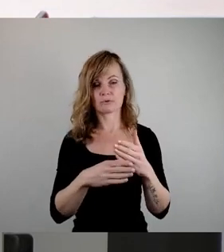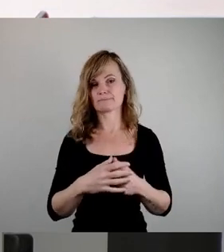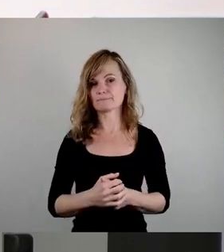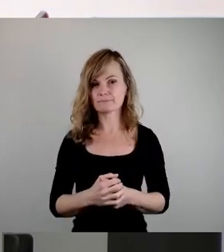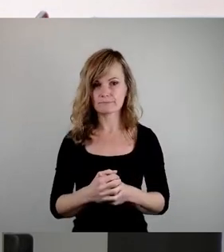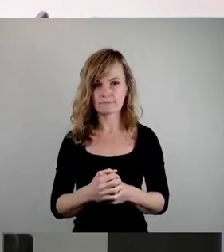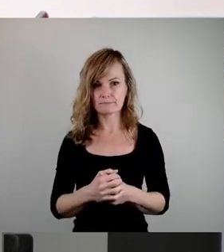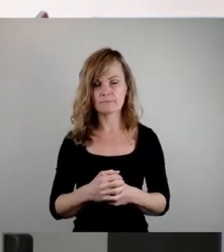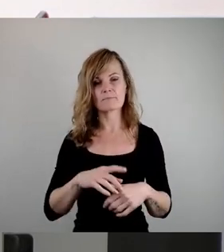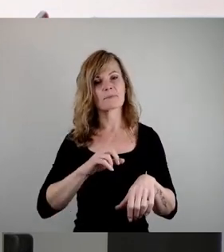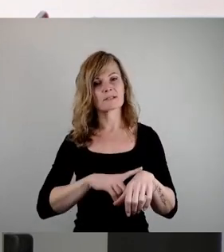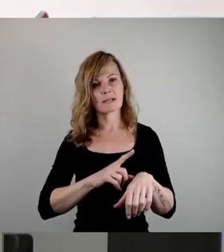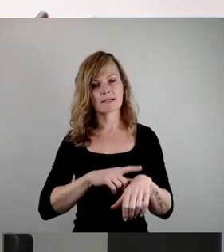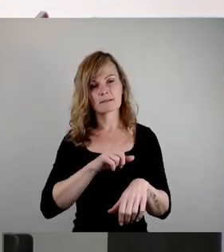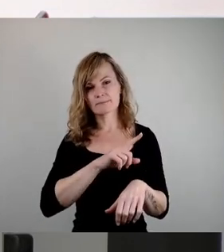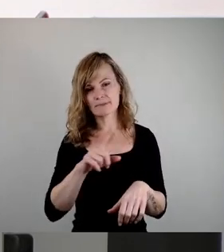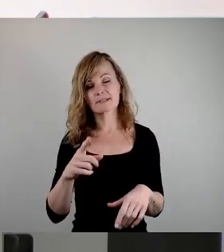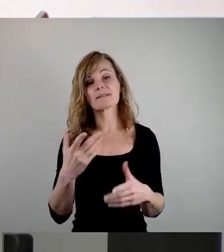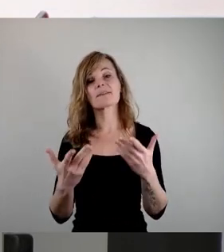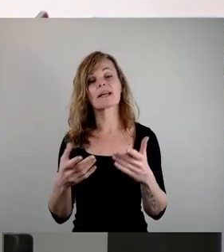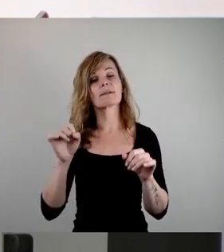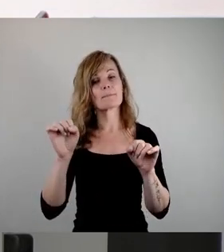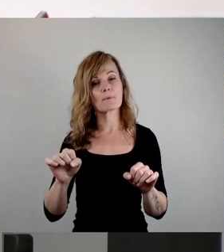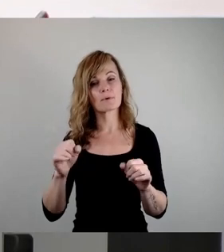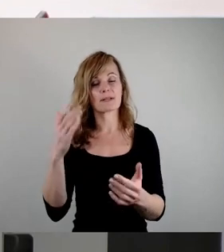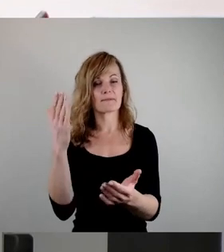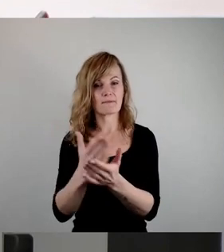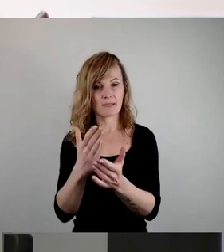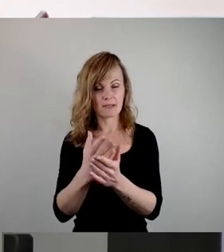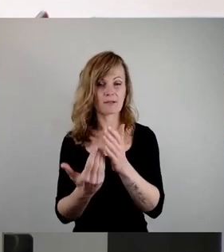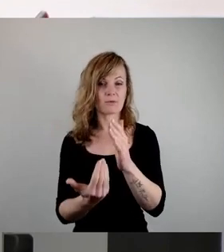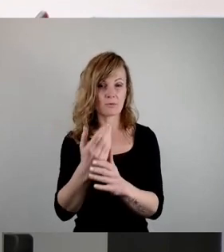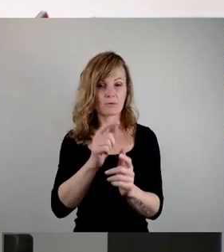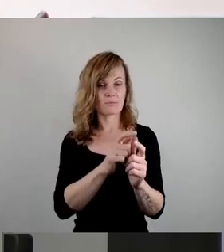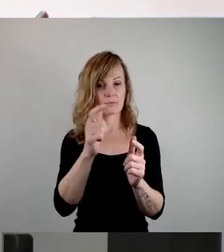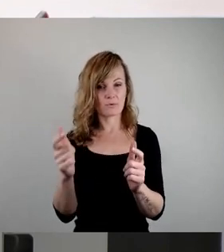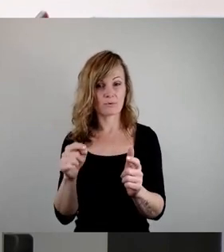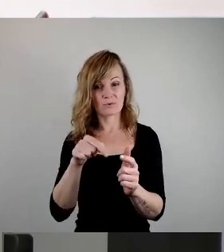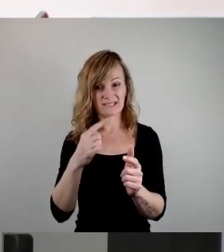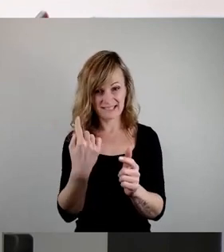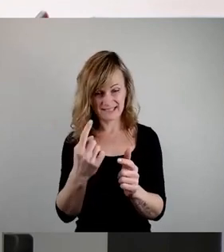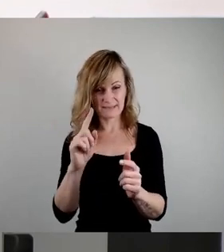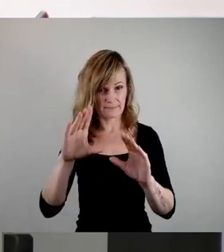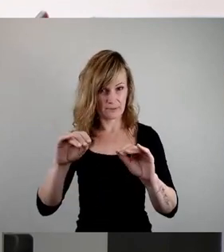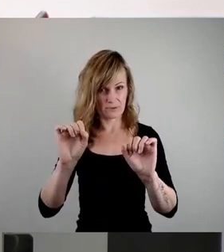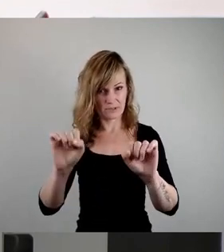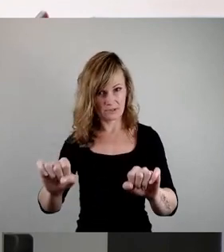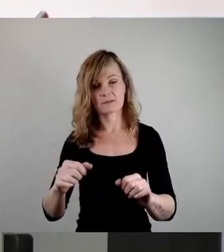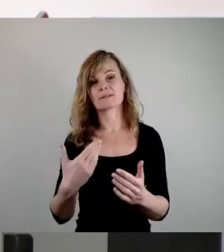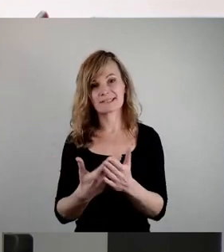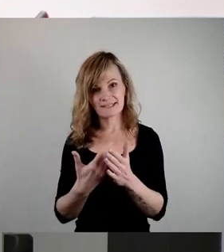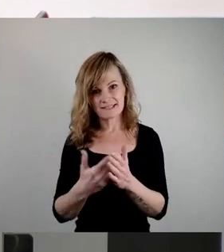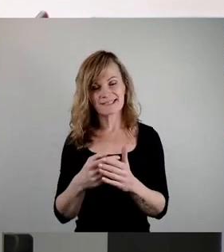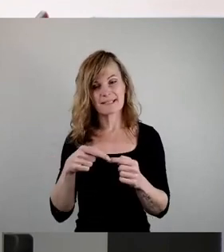der Zeitspanne bis zur eventuellen Fertigstellung und Nutzung einer neuen Brücke sollte die Wiederinbetriebnahme einer Fähre in